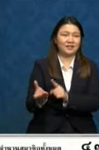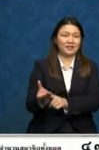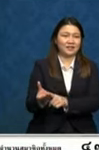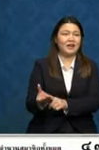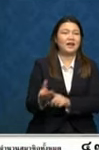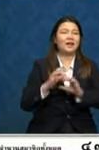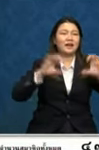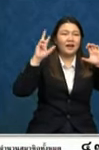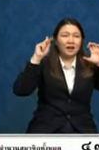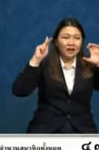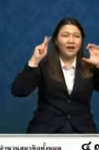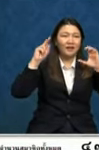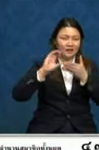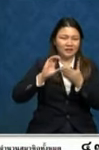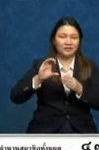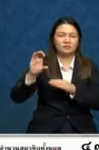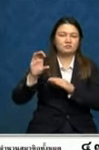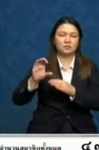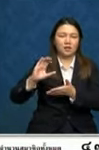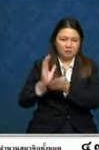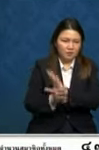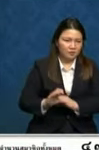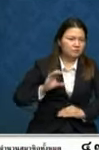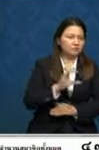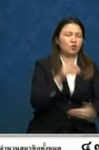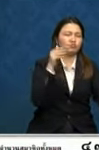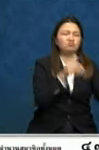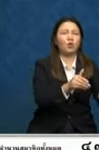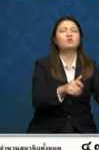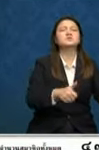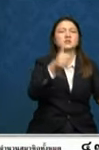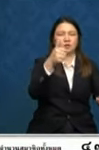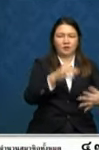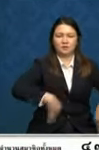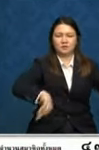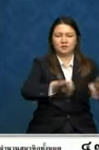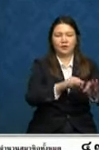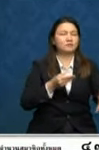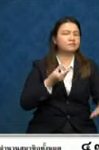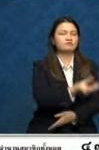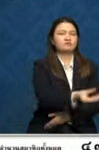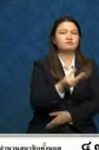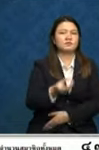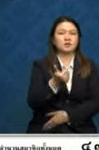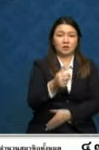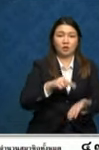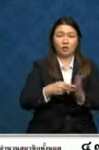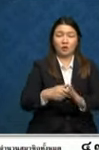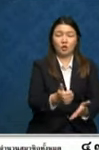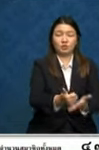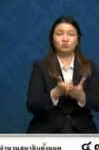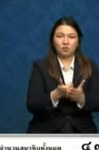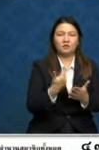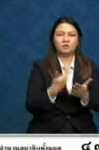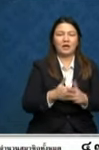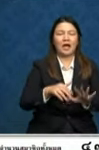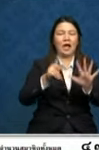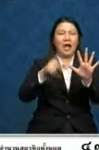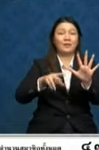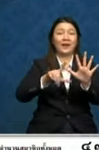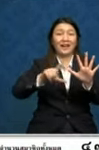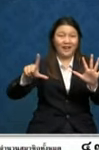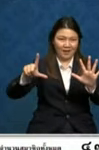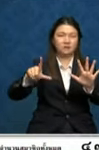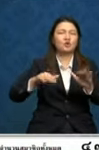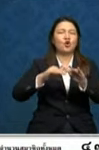รือนก็โยกกลับไปใช้ในส่วนที่มันมีความจำเป็นเราจะสามารถปรับลดงบประมาณ 5,000 ล้านบาทเศ